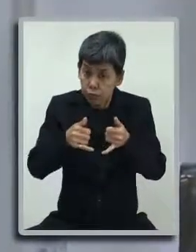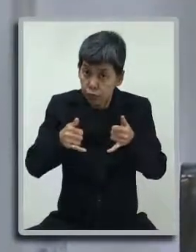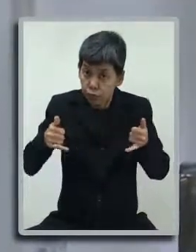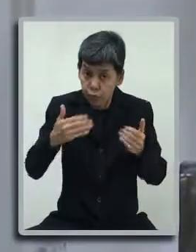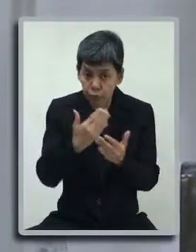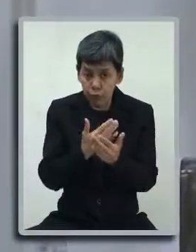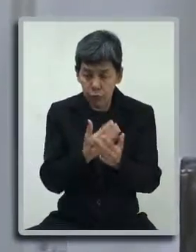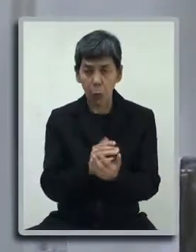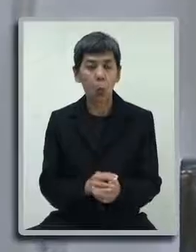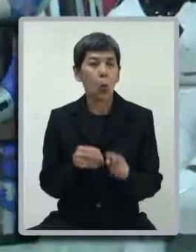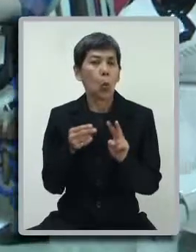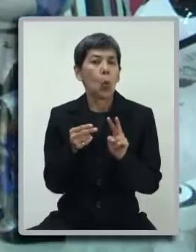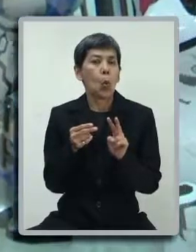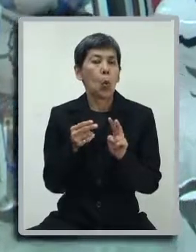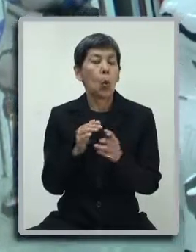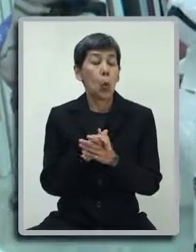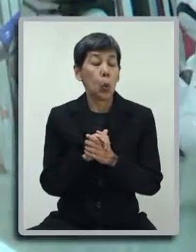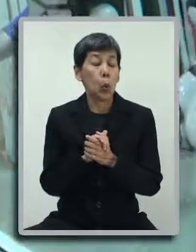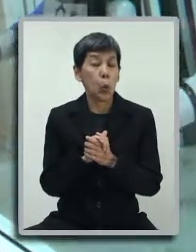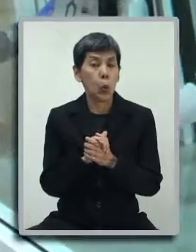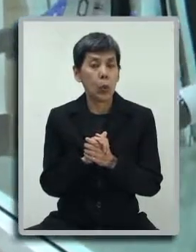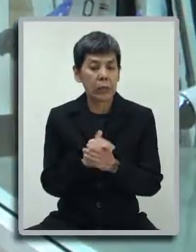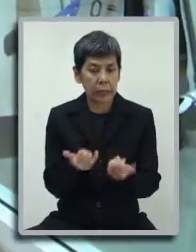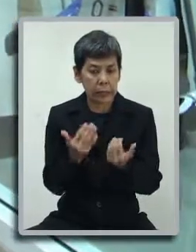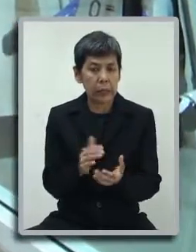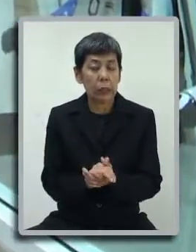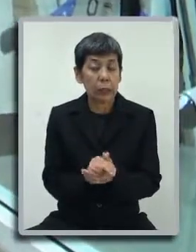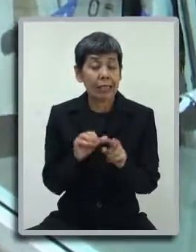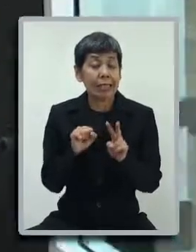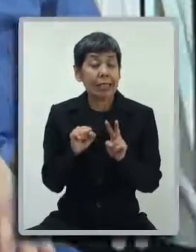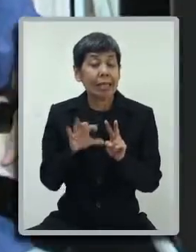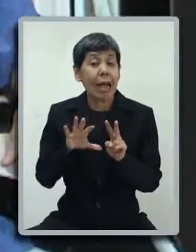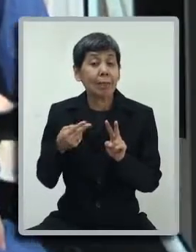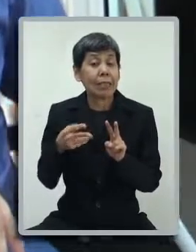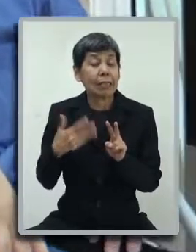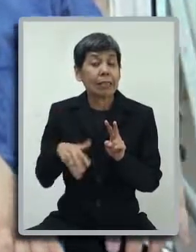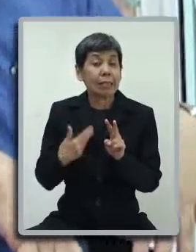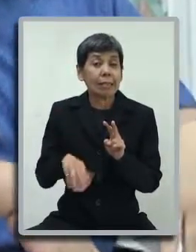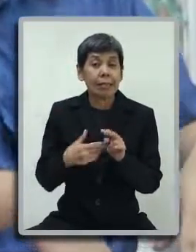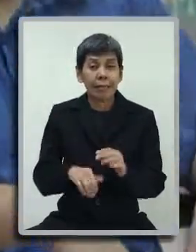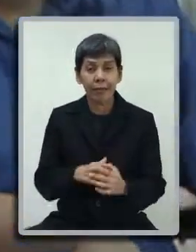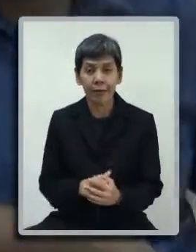าเนี่ยประมาณตัวละ 20,000 กว่าบาทฮะปัจจุบันก็